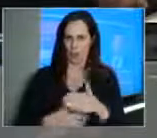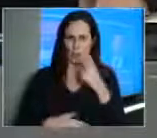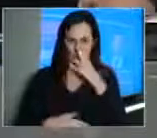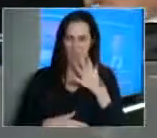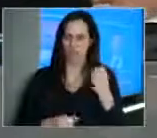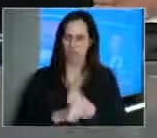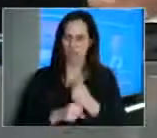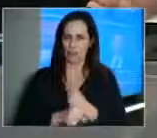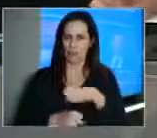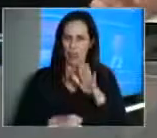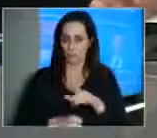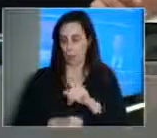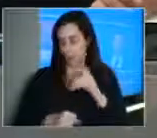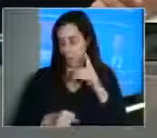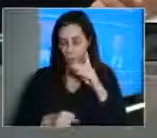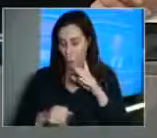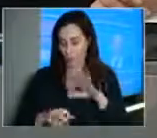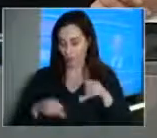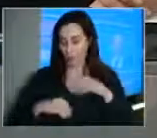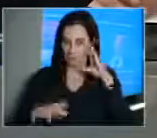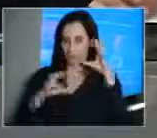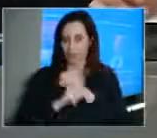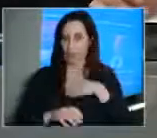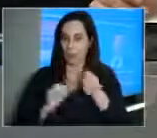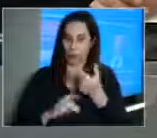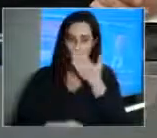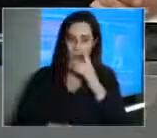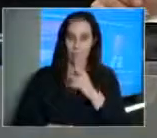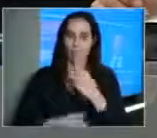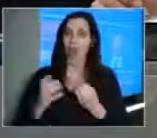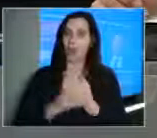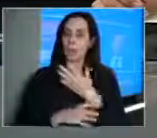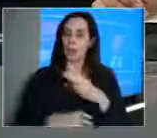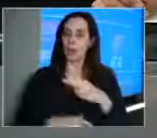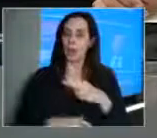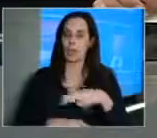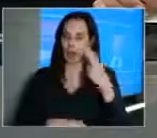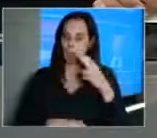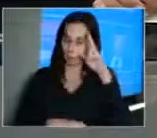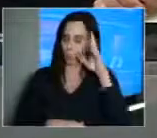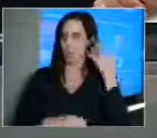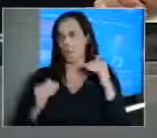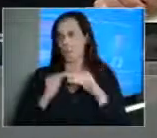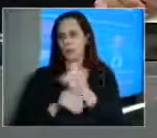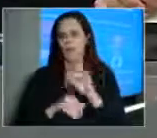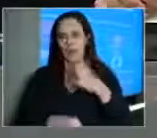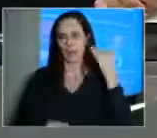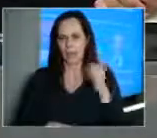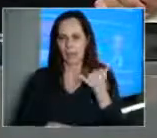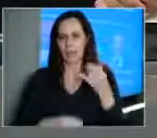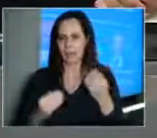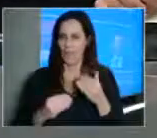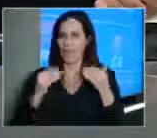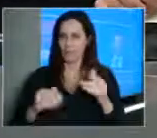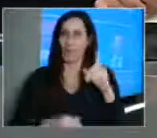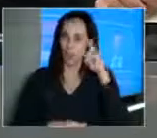מנסים לפעול, גם אם לא מסכימים על הדרך, וגם אם אני פעמים רבות מאוכזב. ההקמה של גאווה בליכוד הייתה נכונה לזמנו, והייתה כן צעד